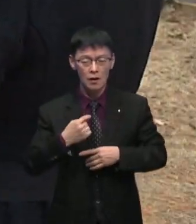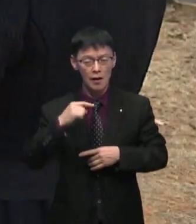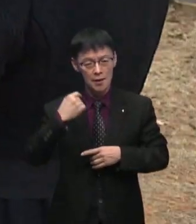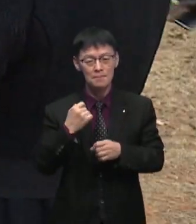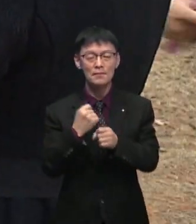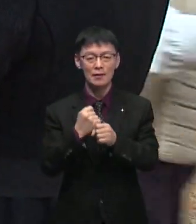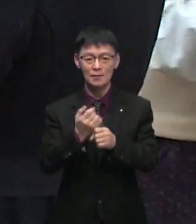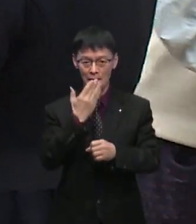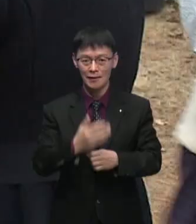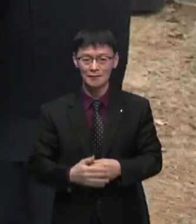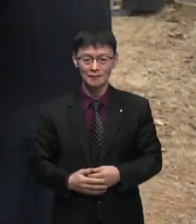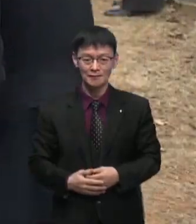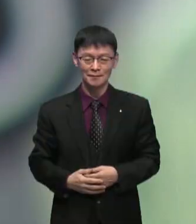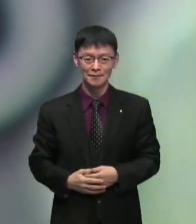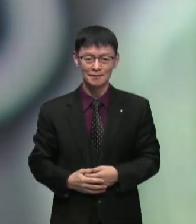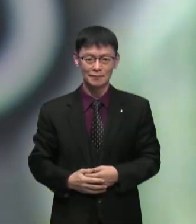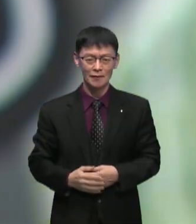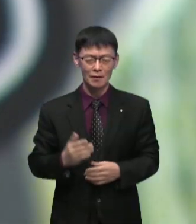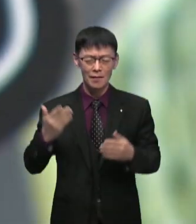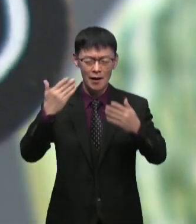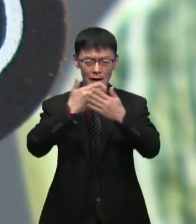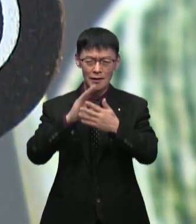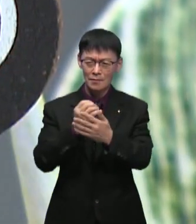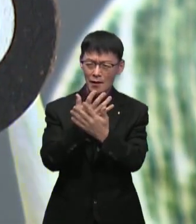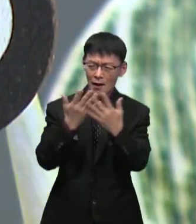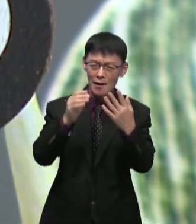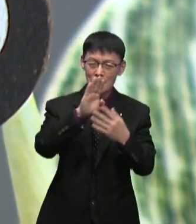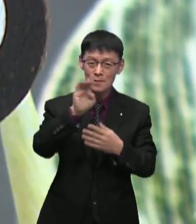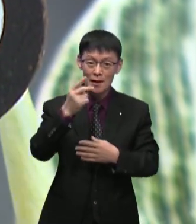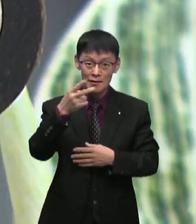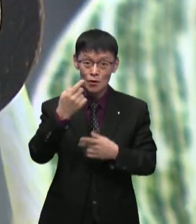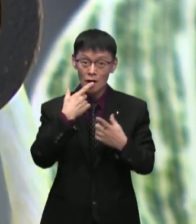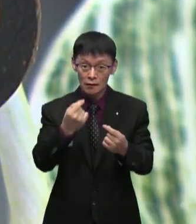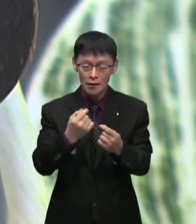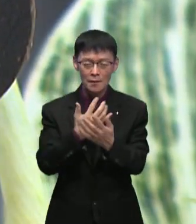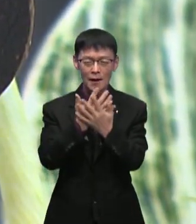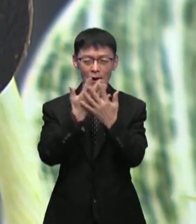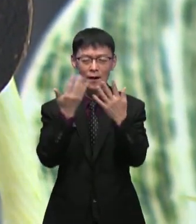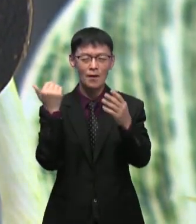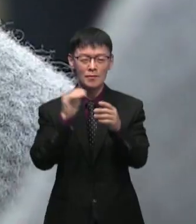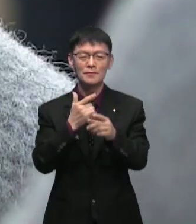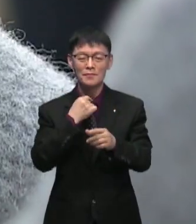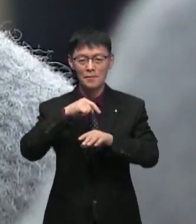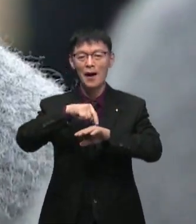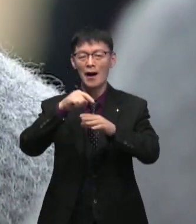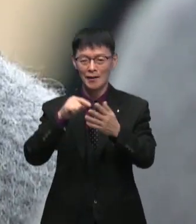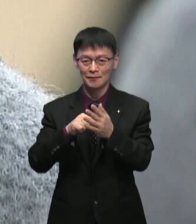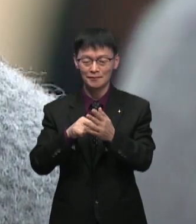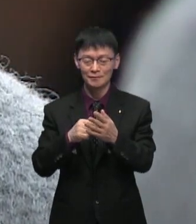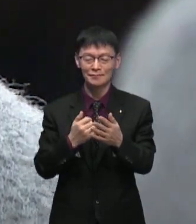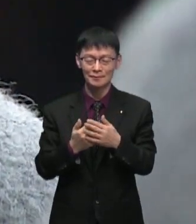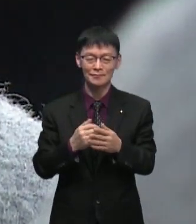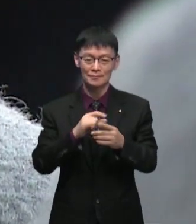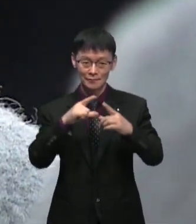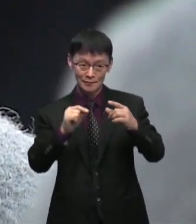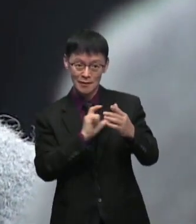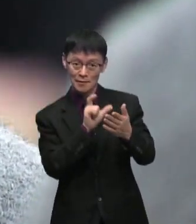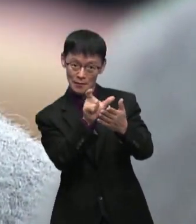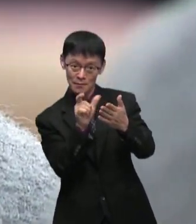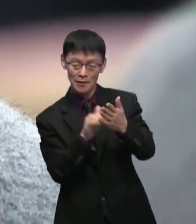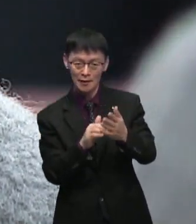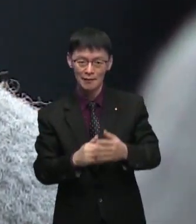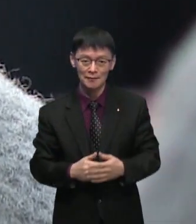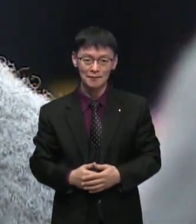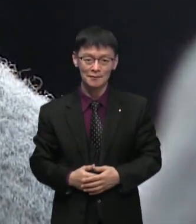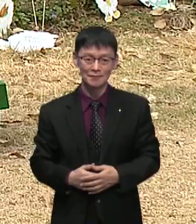화분을 만듭니다. 어두울 때 빛나는 반딧불처럼 밝게 회복되길 바라는 마음으로 팻말의 문구를